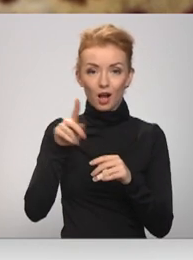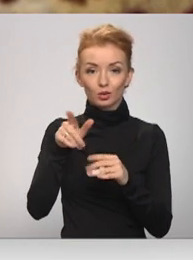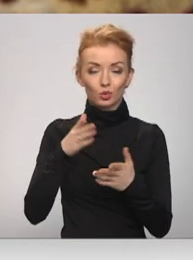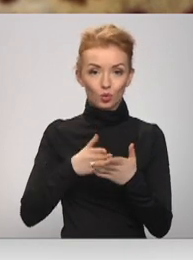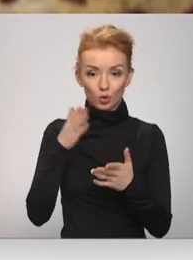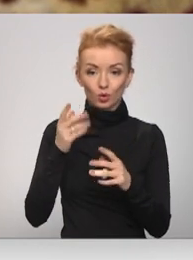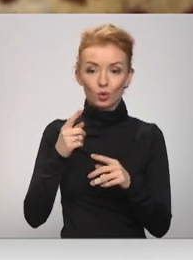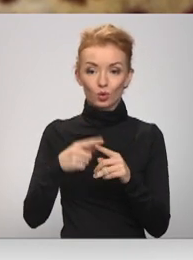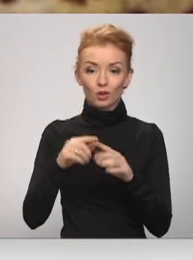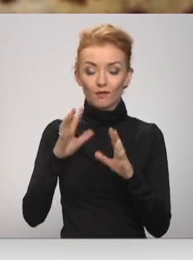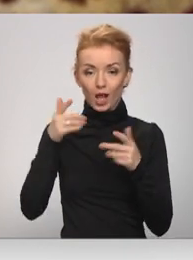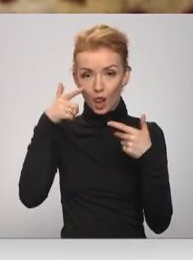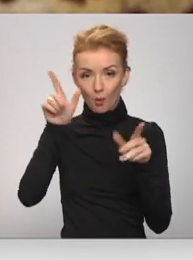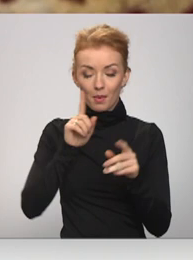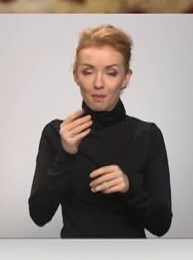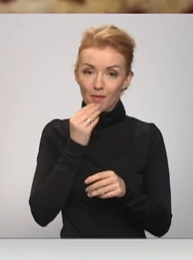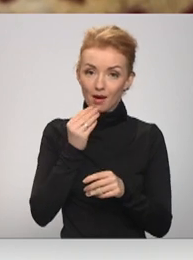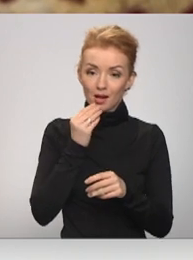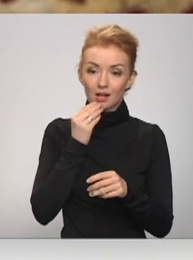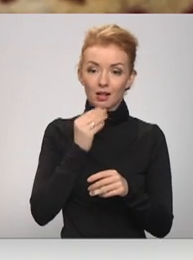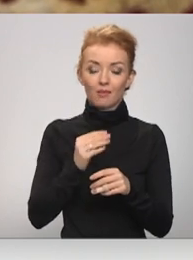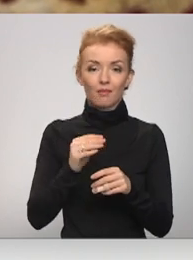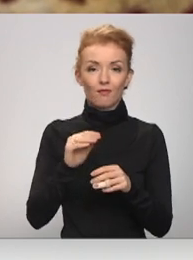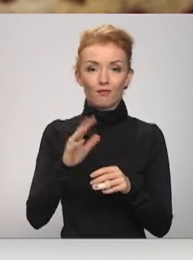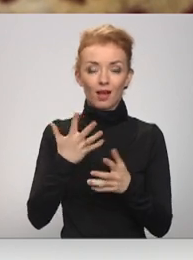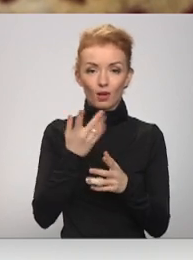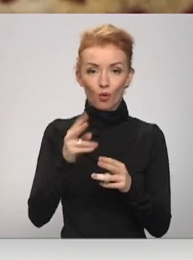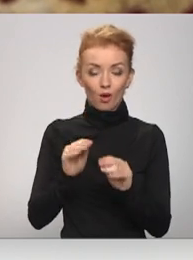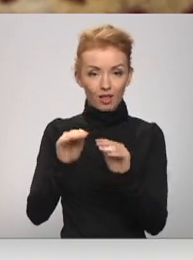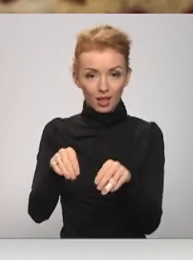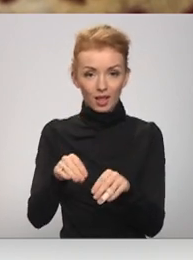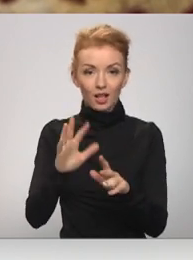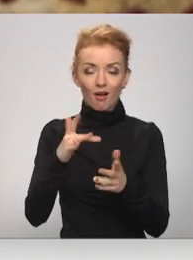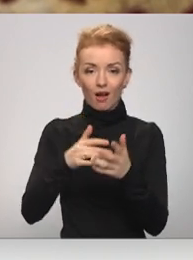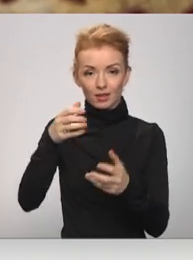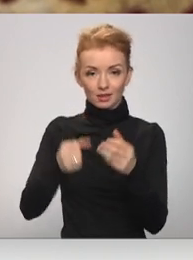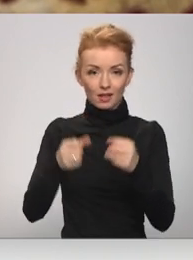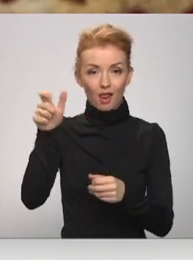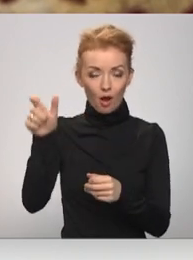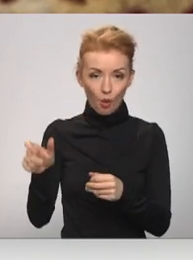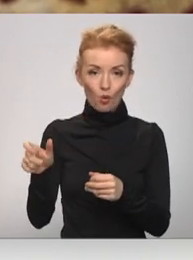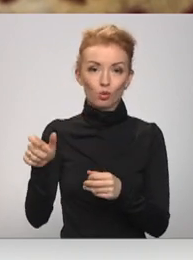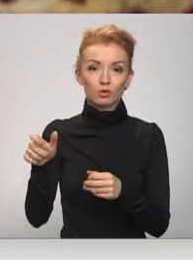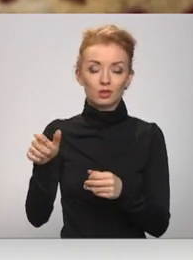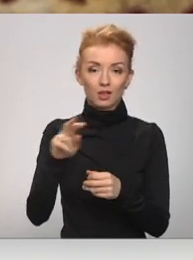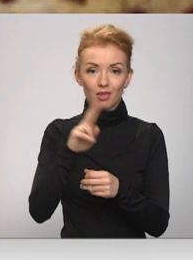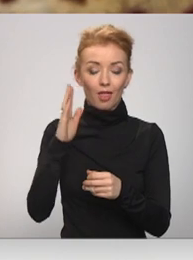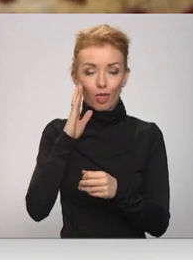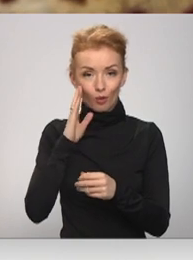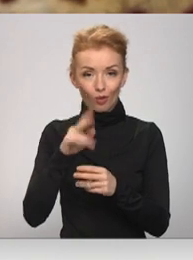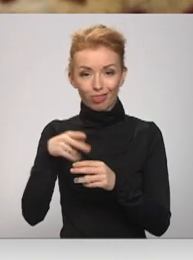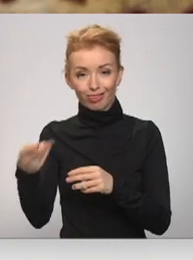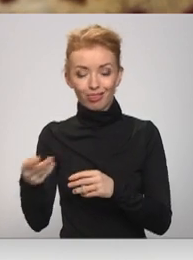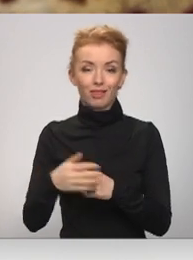un vai lopim barība ir sila, ko likt, vākal kāds slaucēji no lielas dzēršanas negul renštelē.